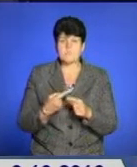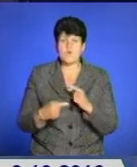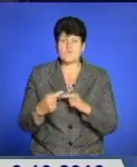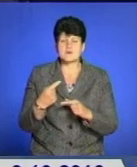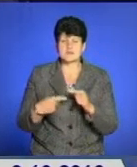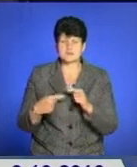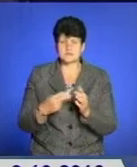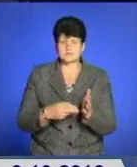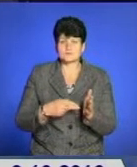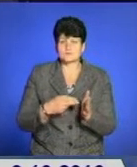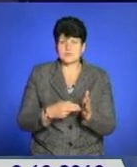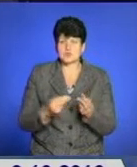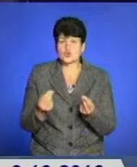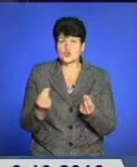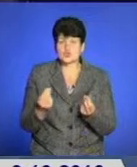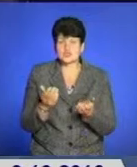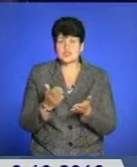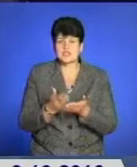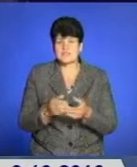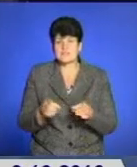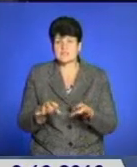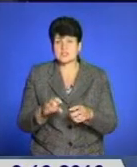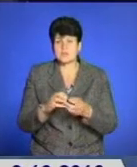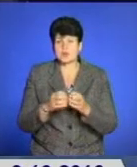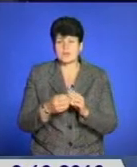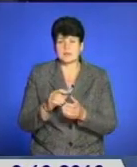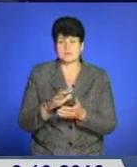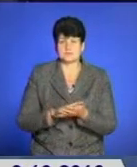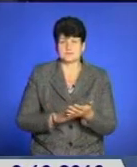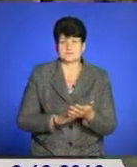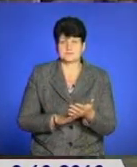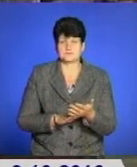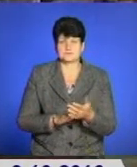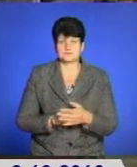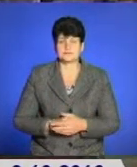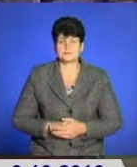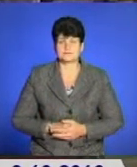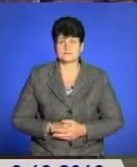акціонерному товариству кошти та чиє вирішення проблеми, знає Марія Котенко.